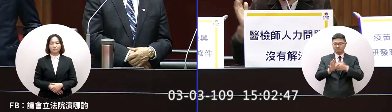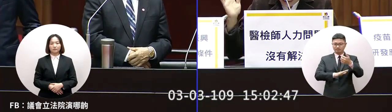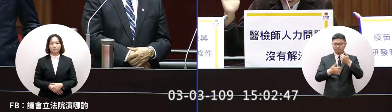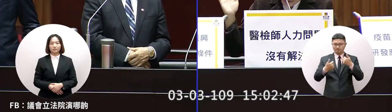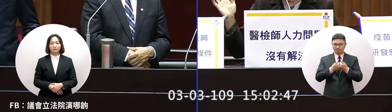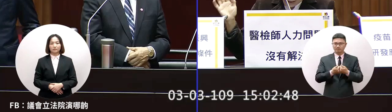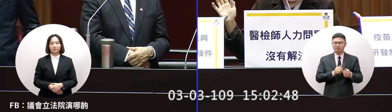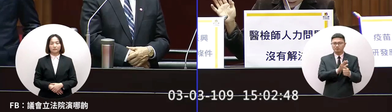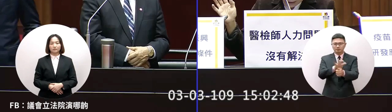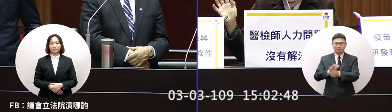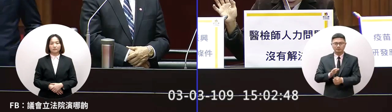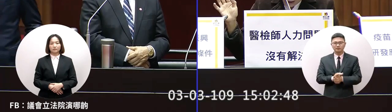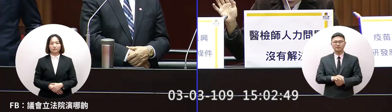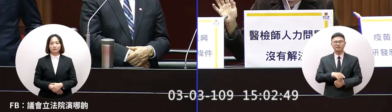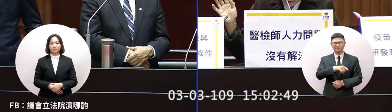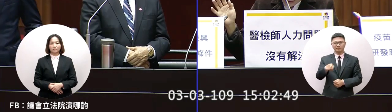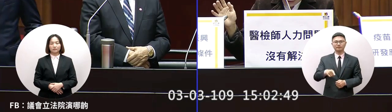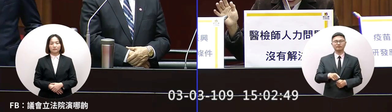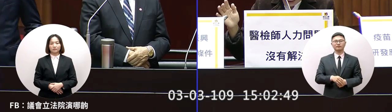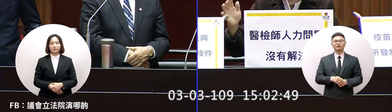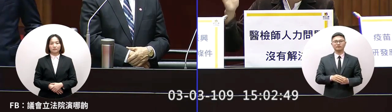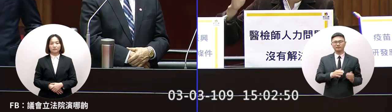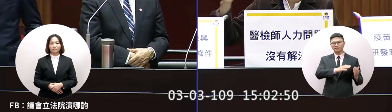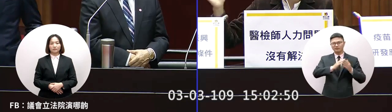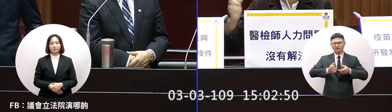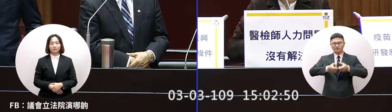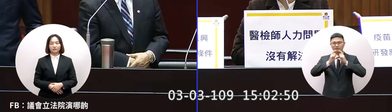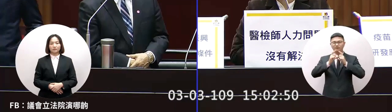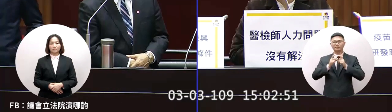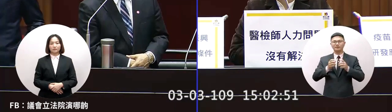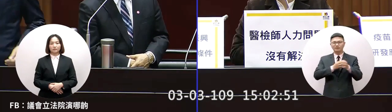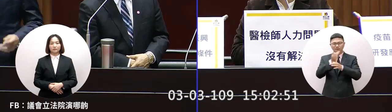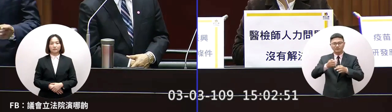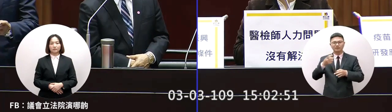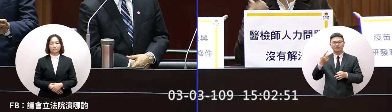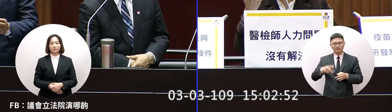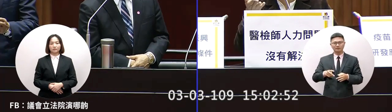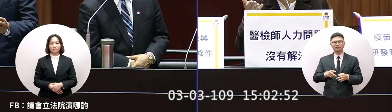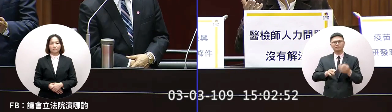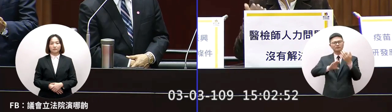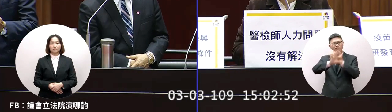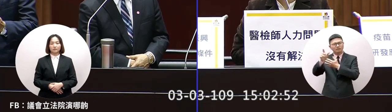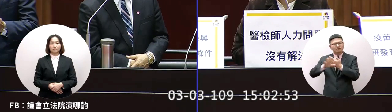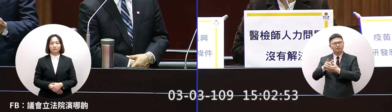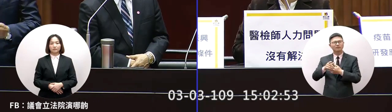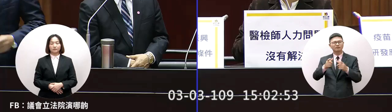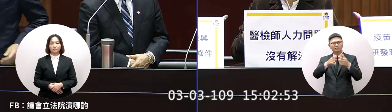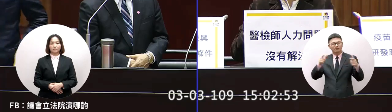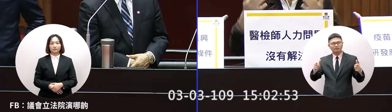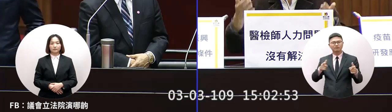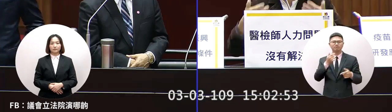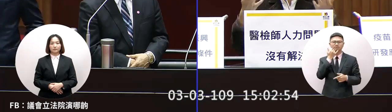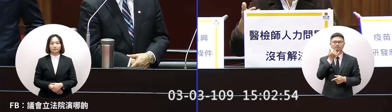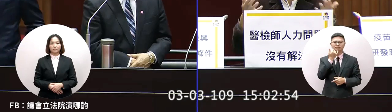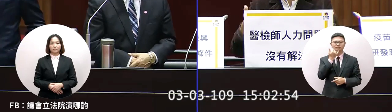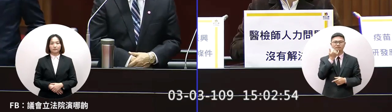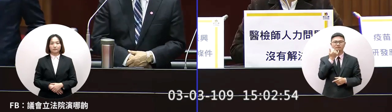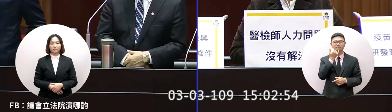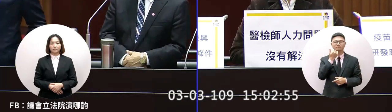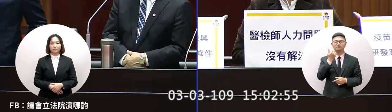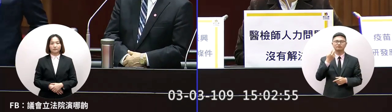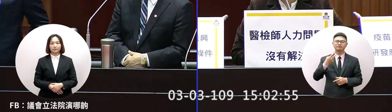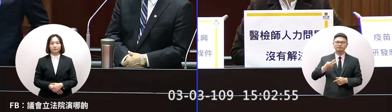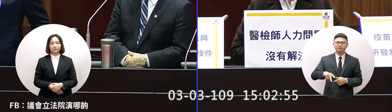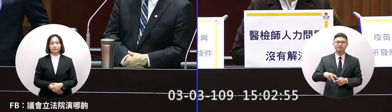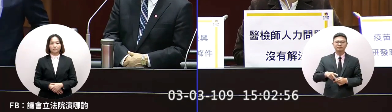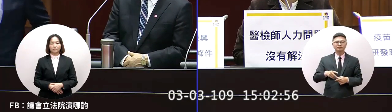够在振兴转型啊，或者是开拓其他国家多元的市场，能够做多一些这